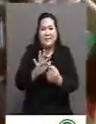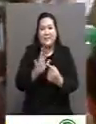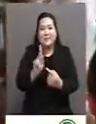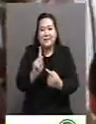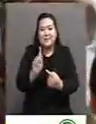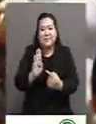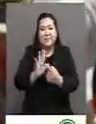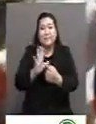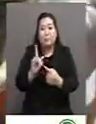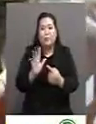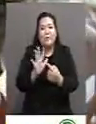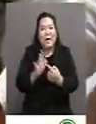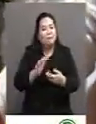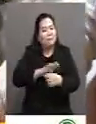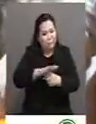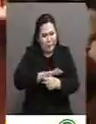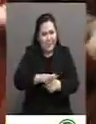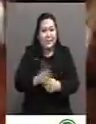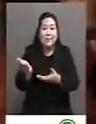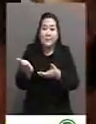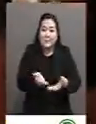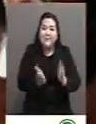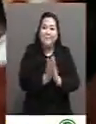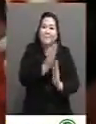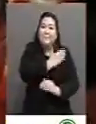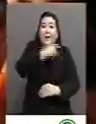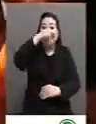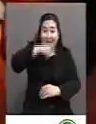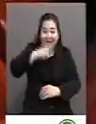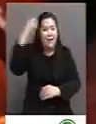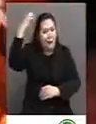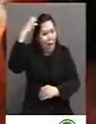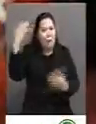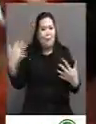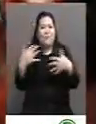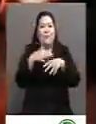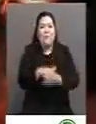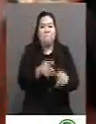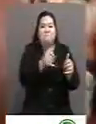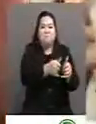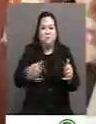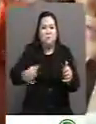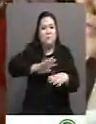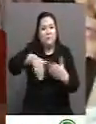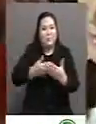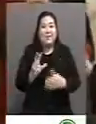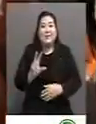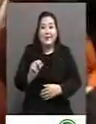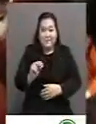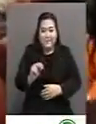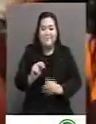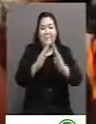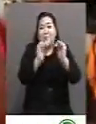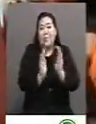ปป.ลาวมาร่วมบิณฑบาตร่วมกับพระสงฆ์ของไทยนะคะเป็นพระสงฆ์ที่วัดหาดไคร้ร่วมกันในประมาณ30รูปค่ะที่วัดหาดไ